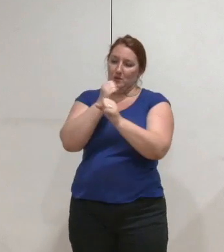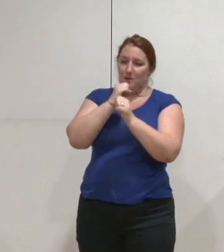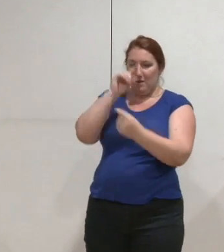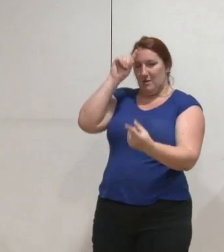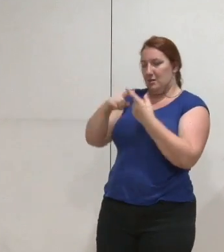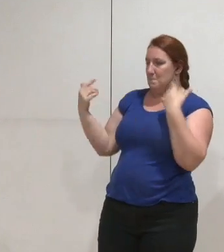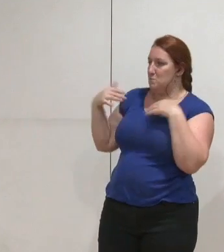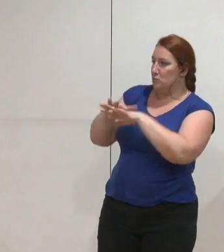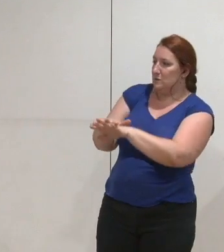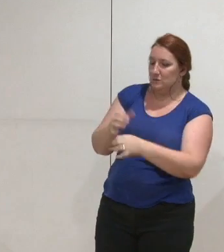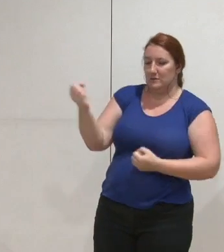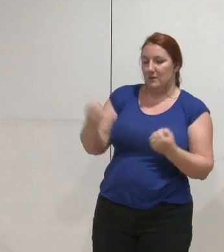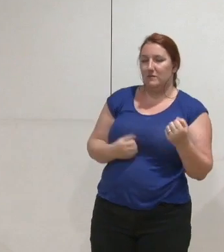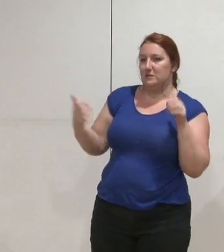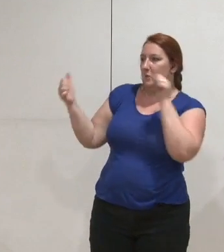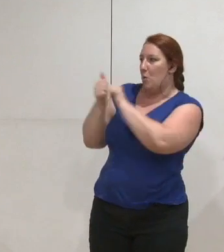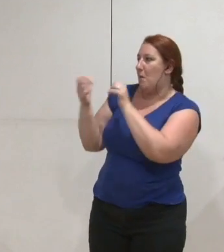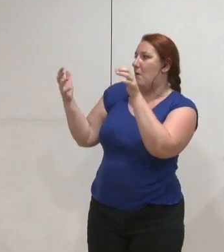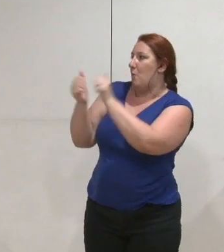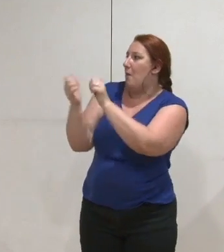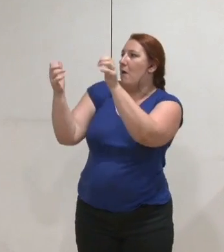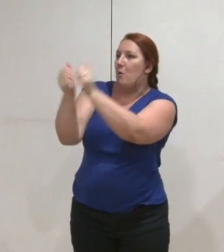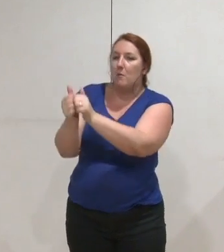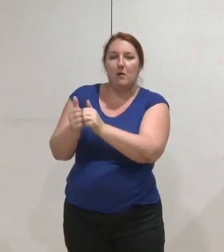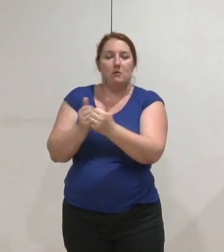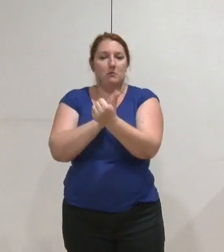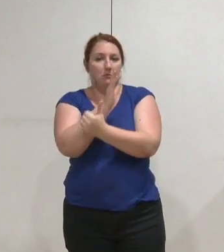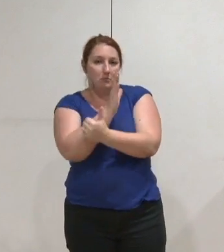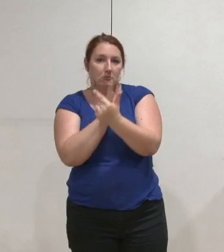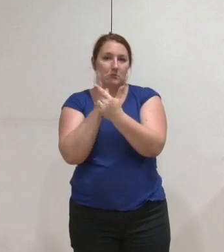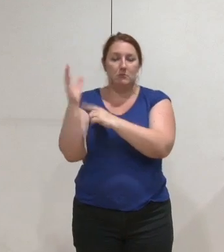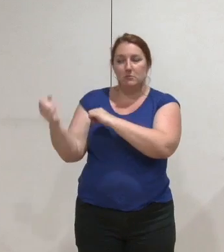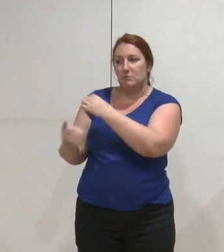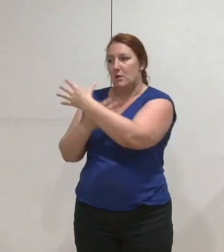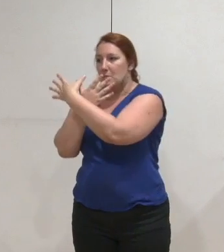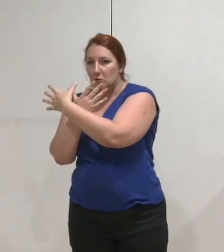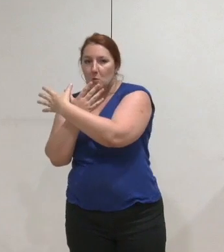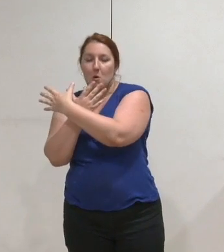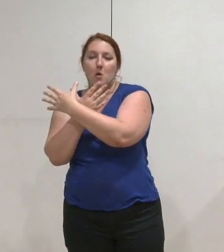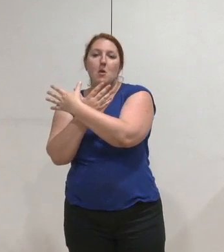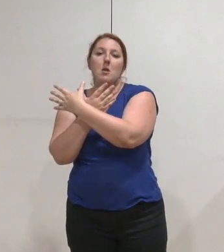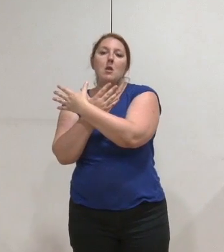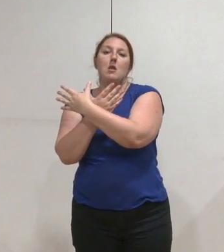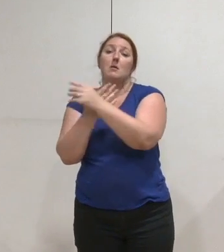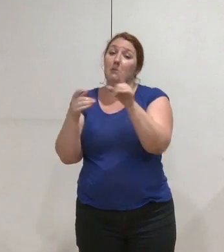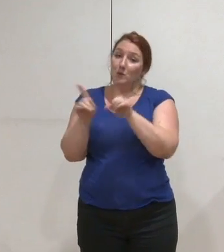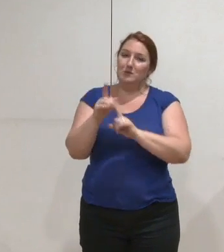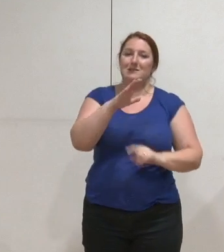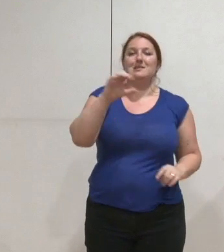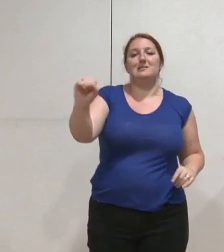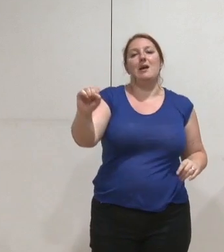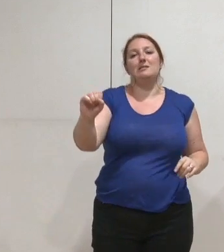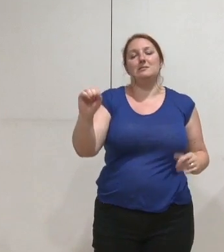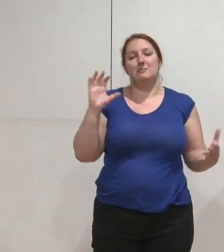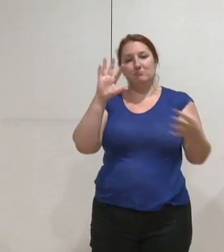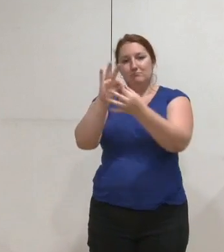d'un certain nombre de service commun que nous avons fait à la fois avec la métropole mais que nous avons aussi entamé avec le CCAS